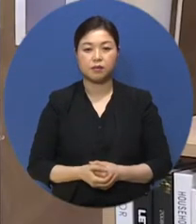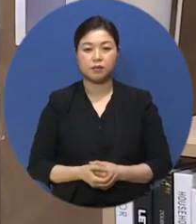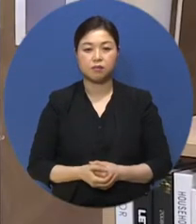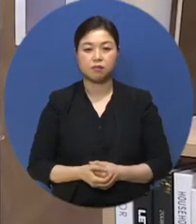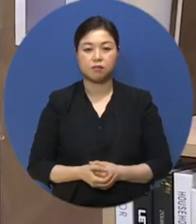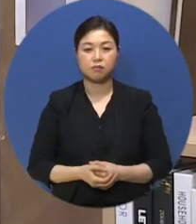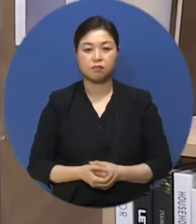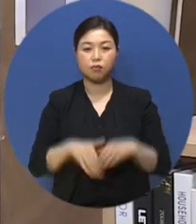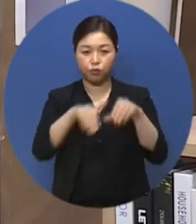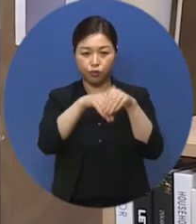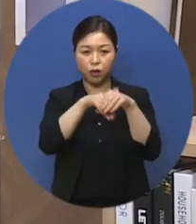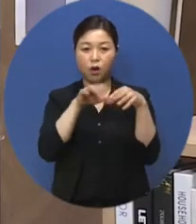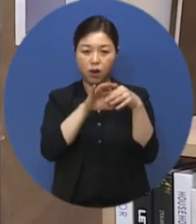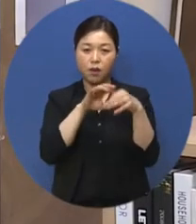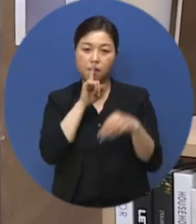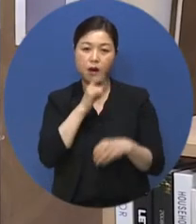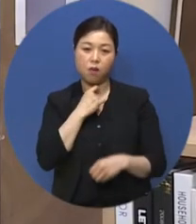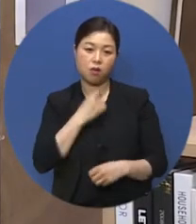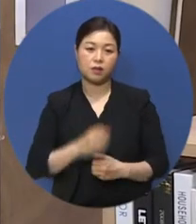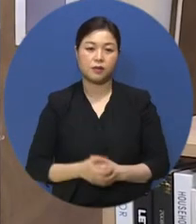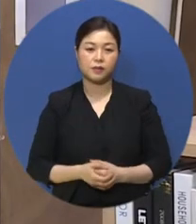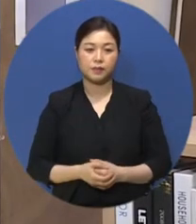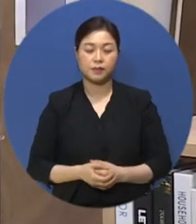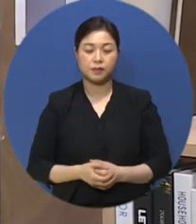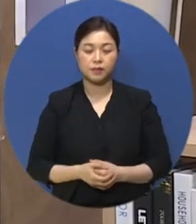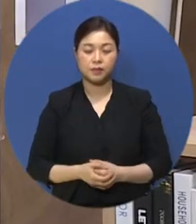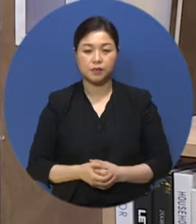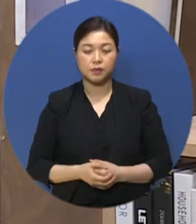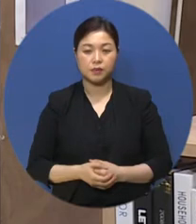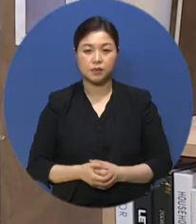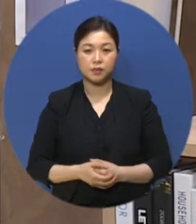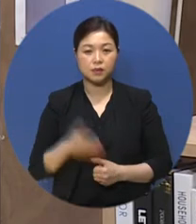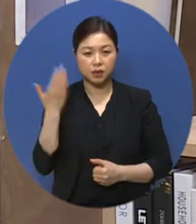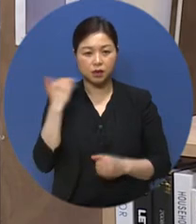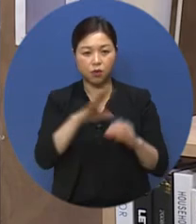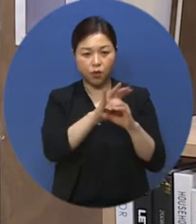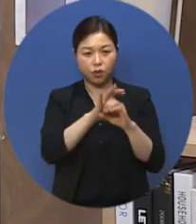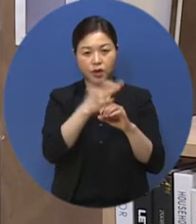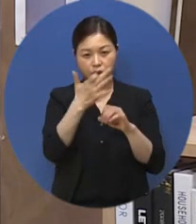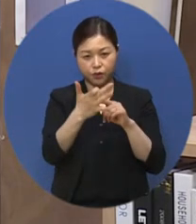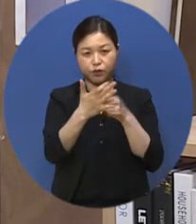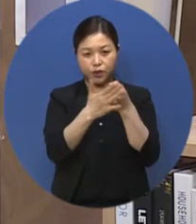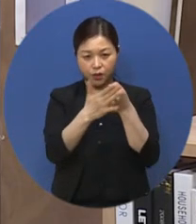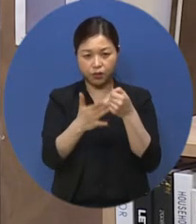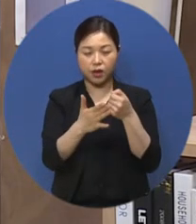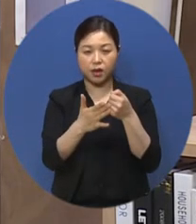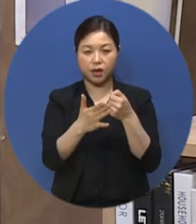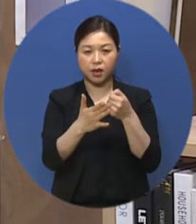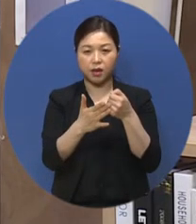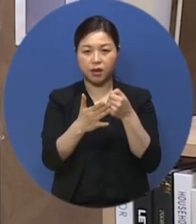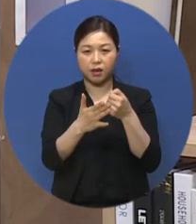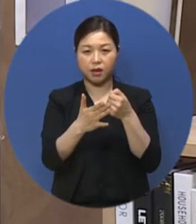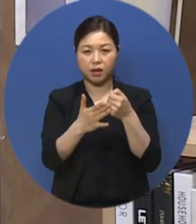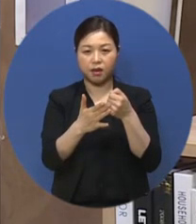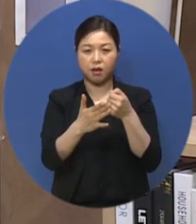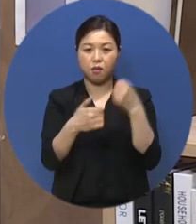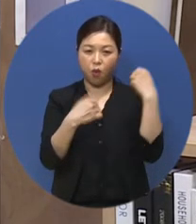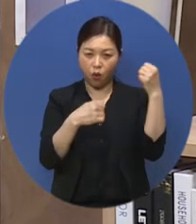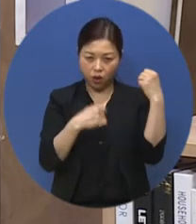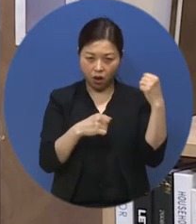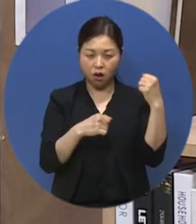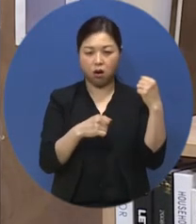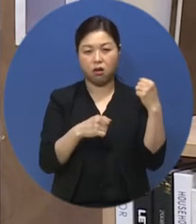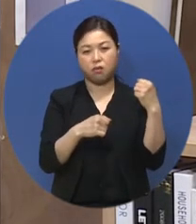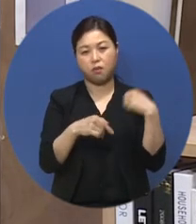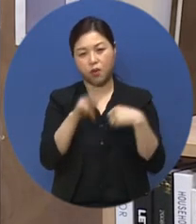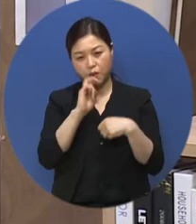그럼 먼저 문화에 대해서 이야기를 나눠보도록 하겠습니다. 네. 현재 이제 코로나19로 인해서 또 힘들죠. 공연이라든지 이런